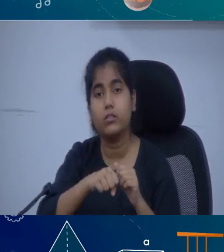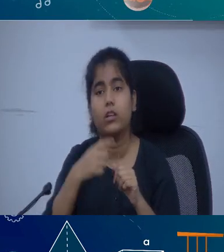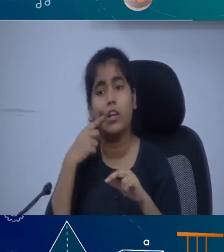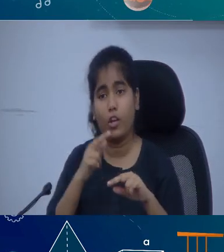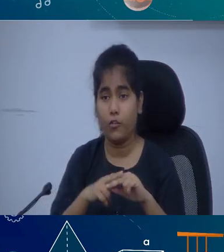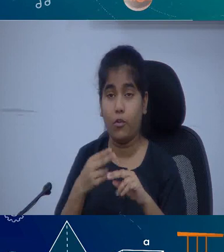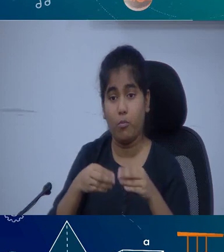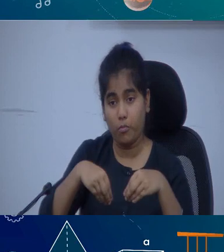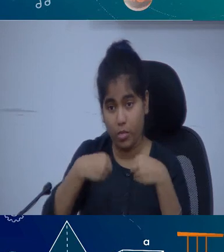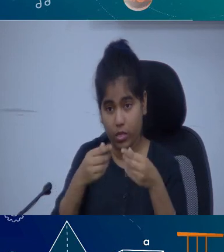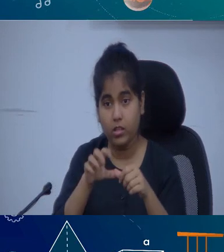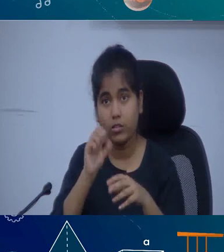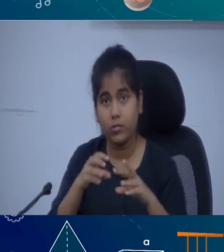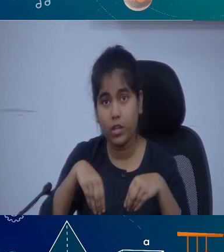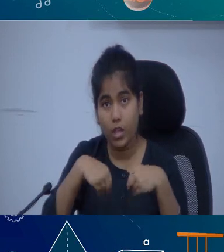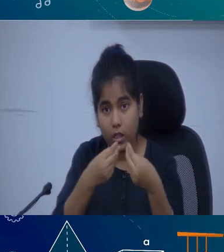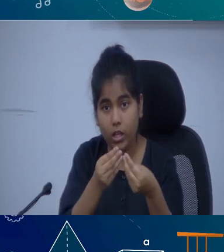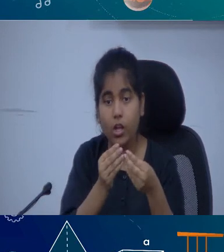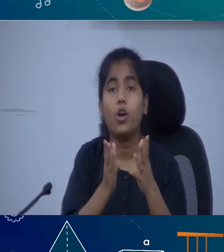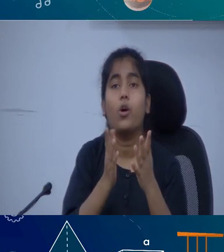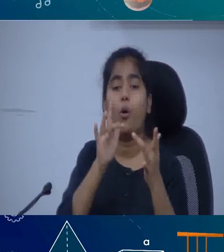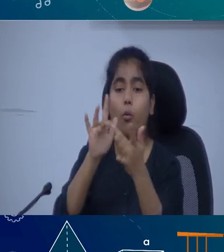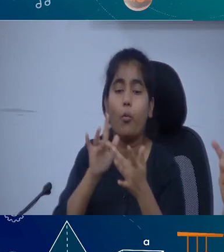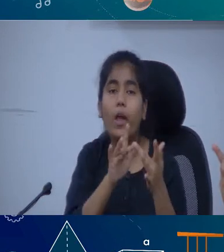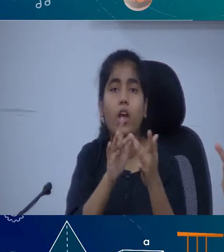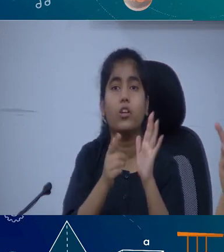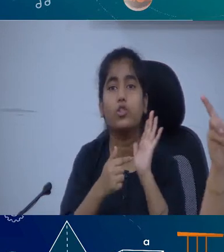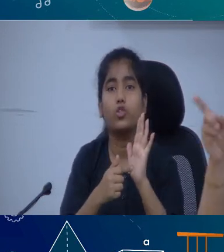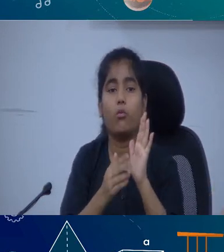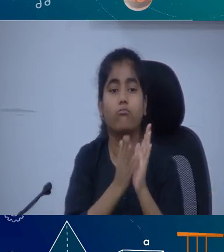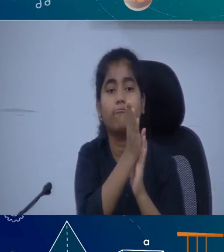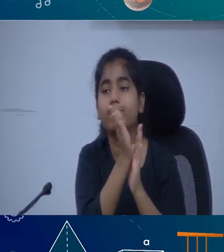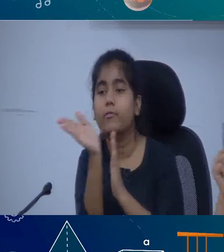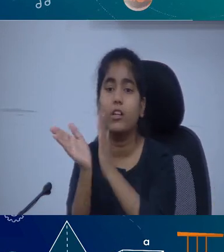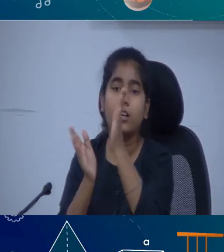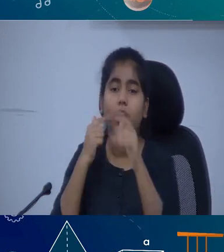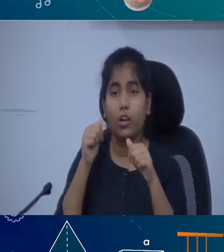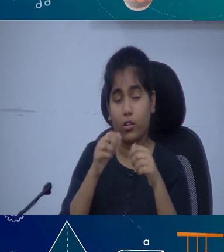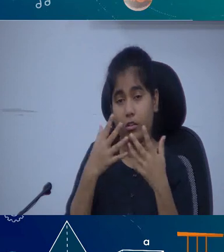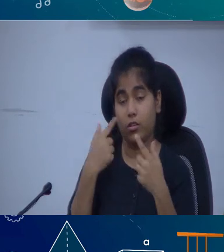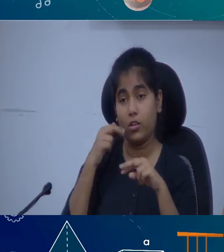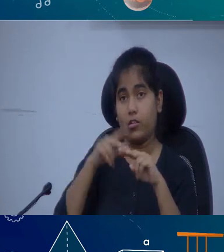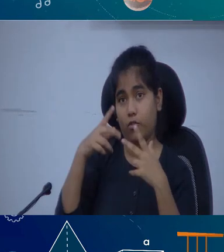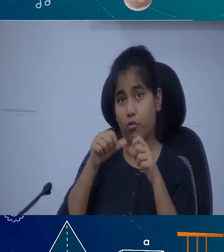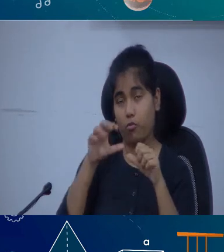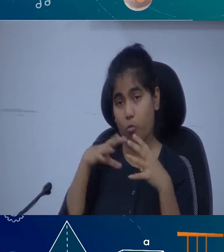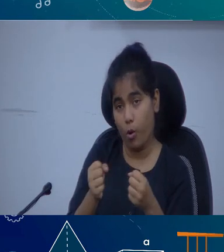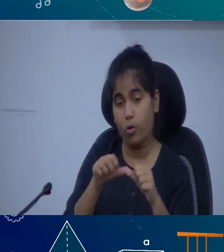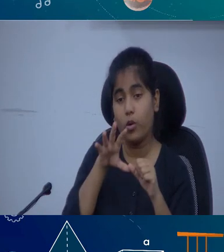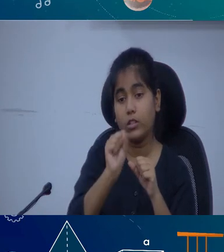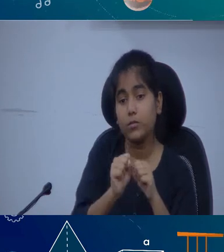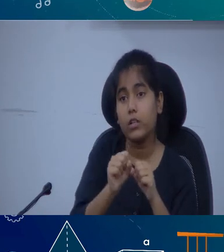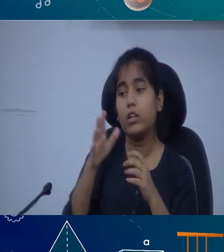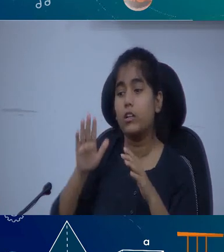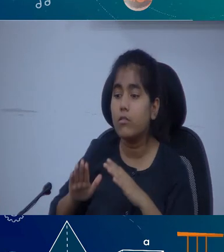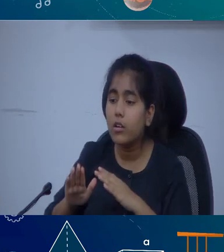बताना है कि उसकी साइनेज के थ्रू कि ये फैसिलिटी सुगम में है. अगर आप प्रोवाइड कर रहे हैं तो आप दिखाएं उसको डायरेक्शनल साइनेज